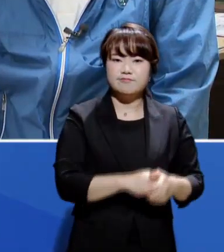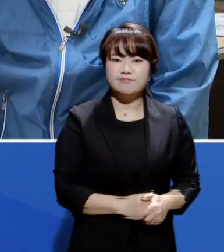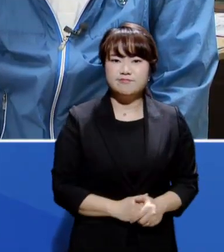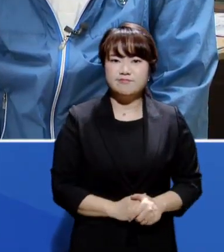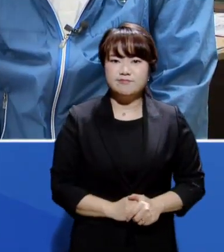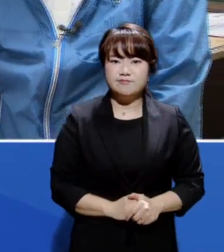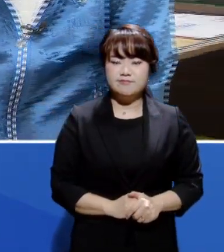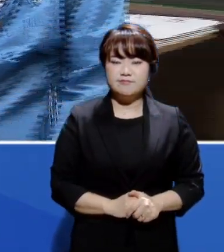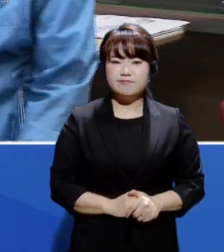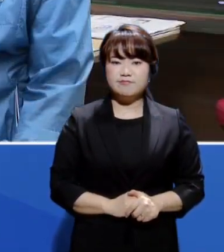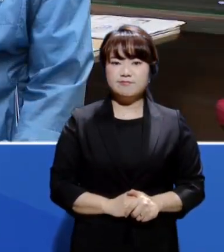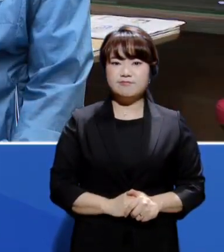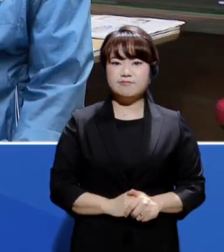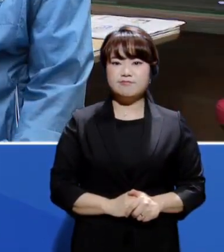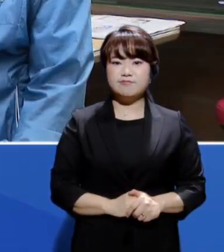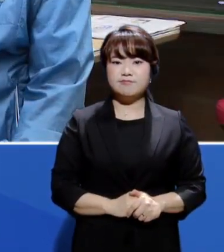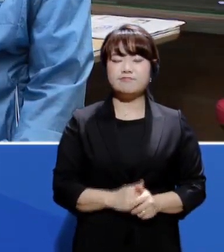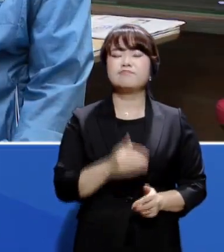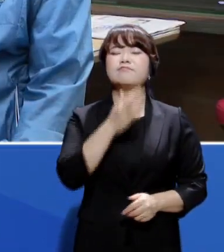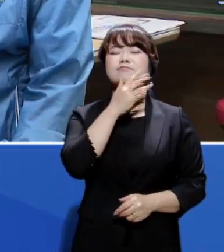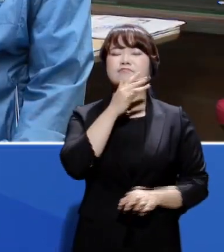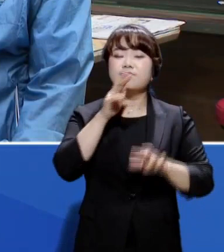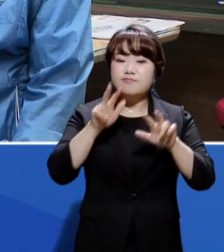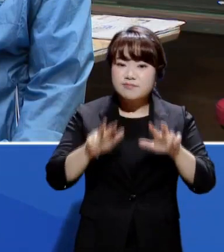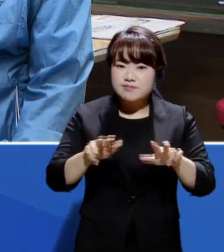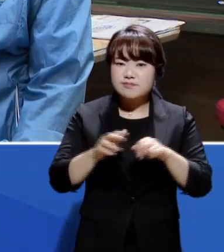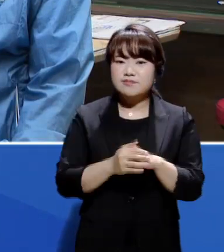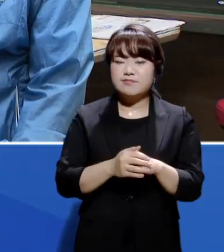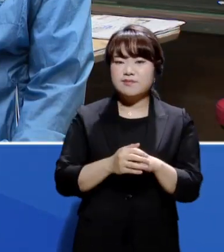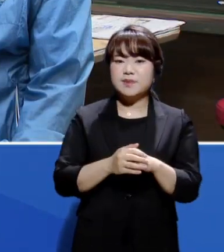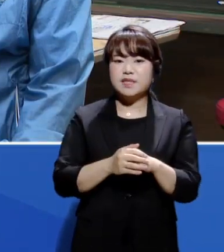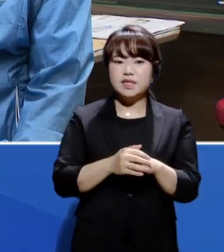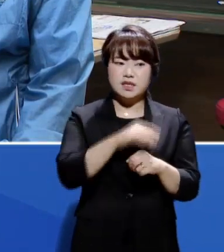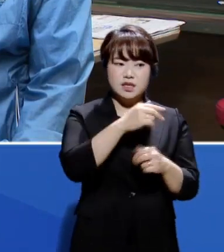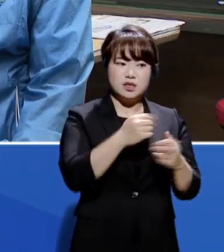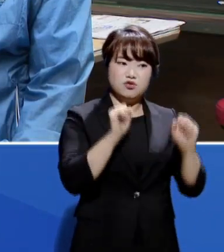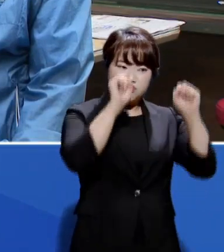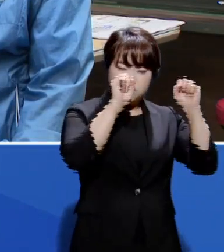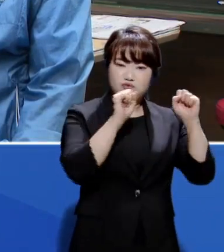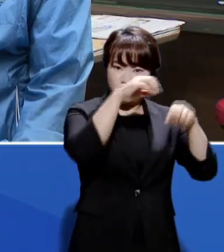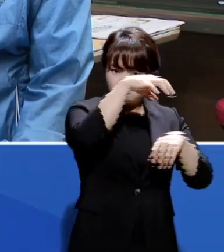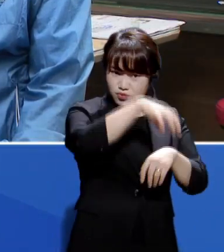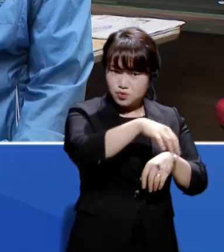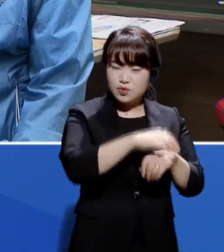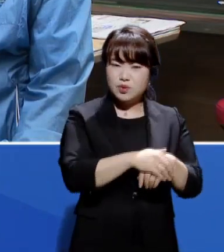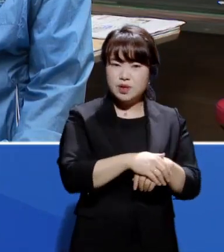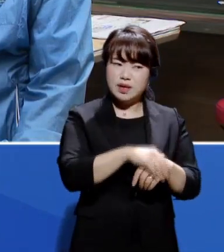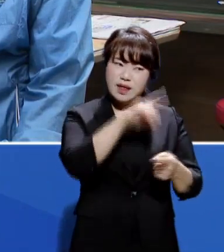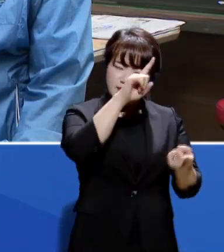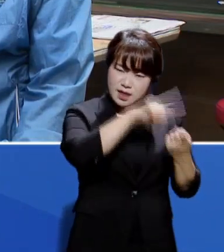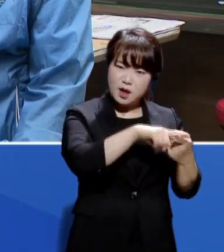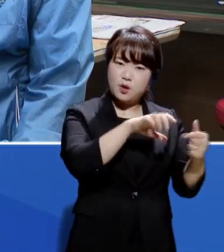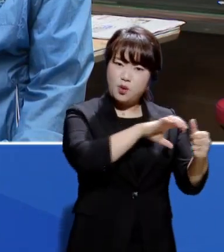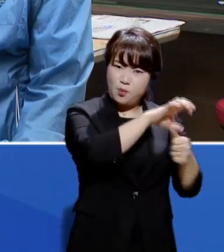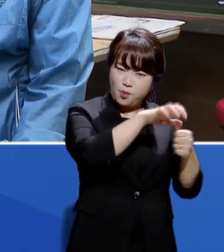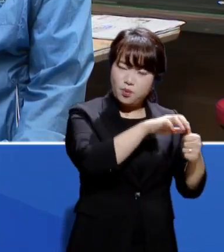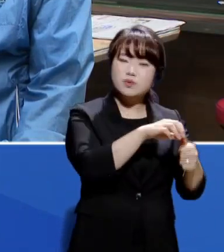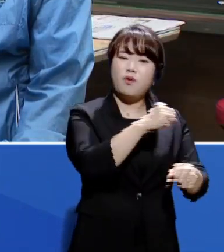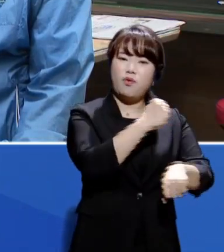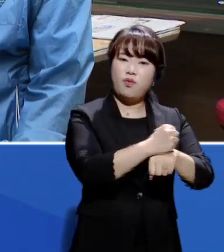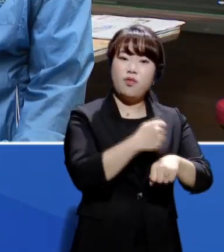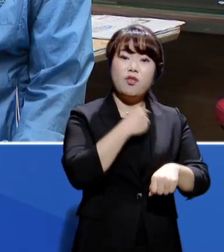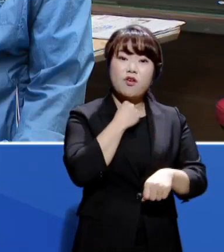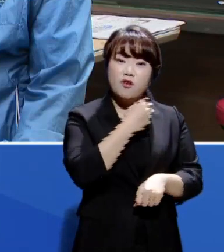마쳤습니다. 네, 현재 이 도봉구 다락원 체육공원에 위치한 게이트볼장이 기존대로 반드시 보존돼야